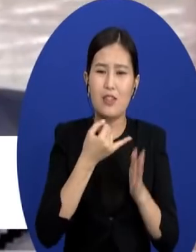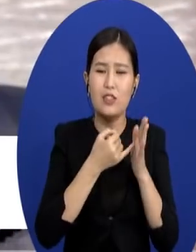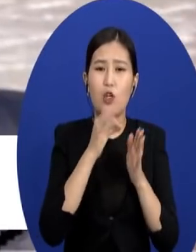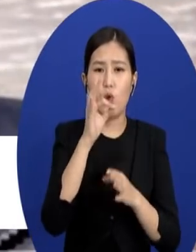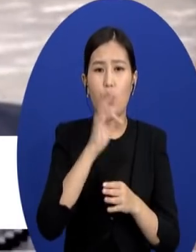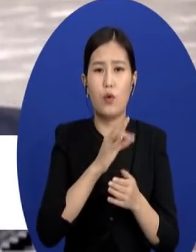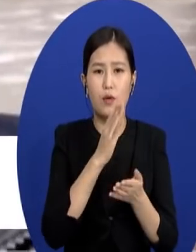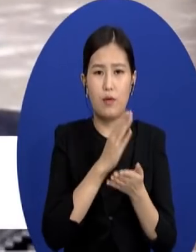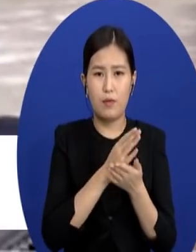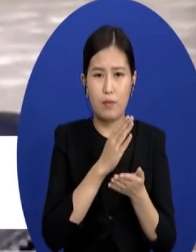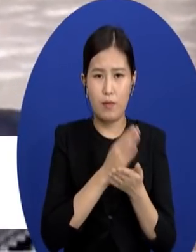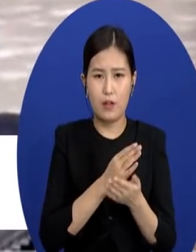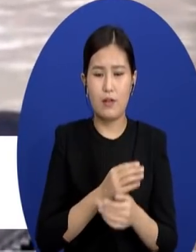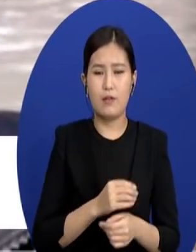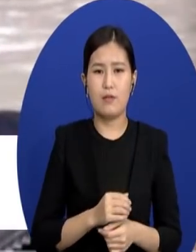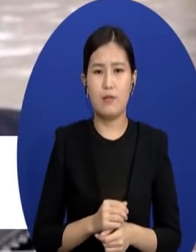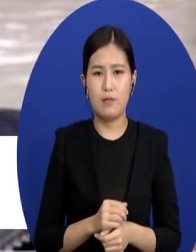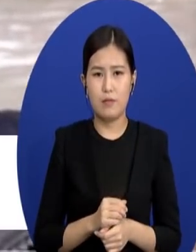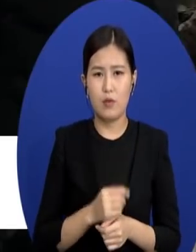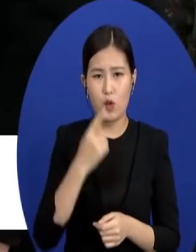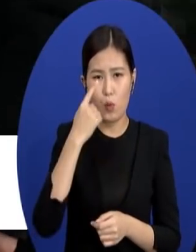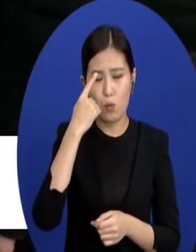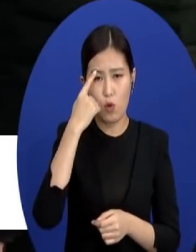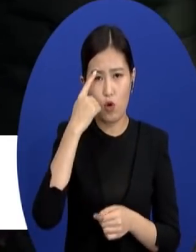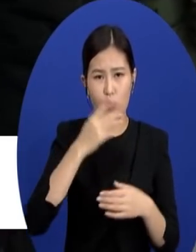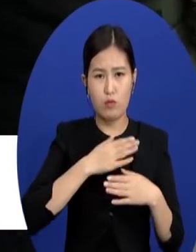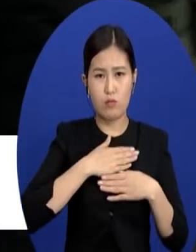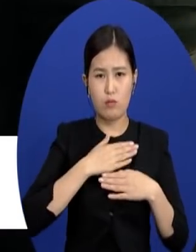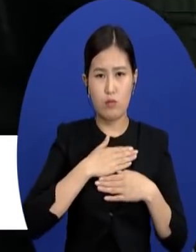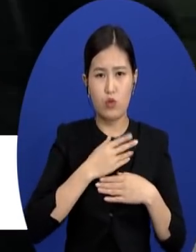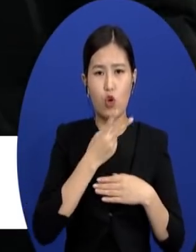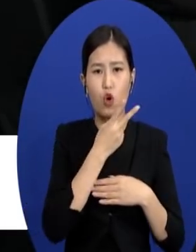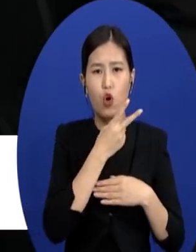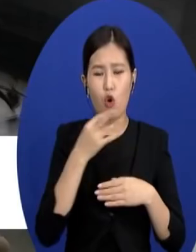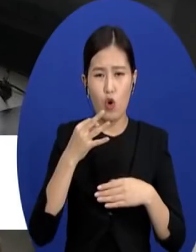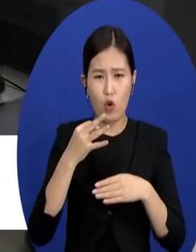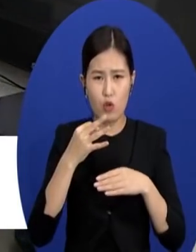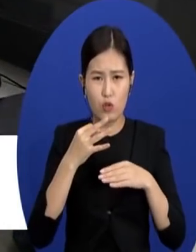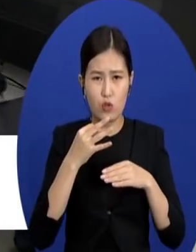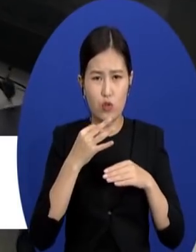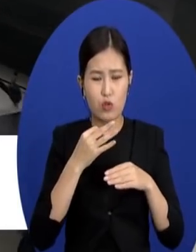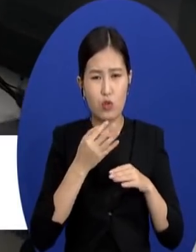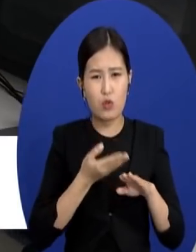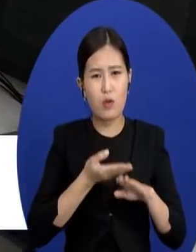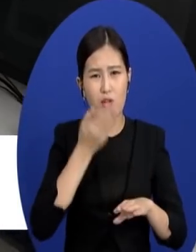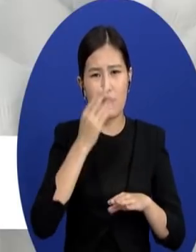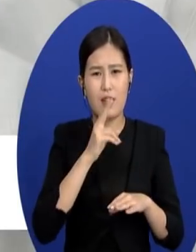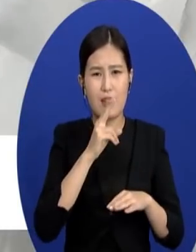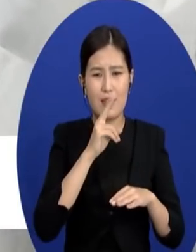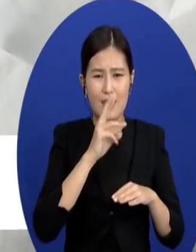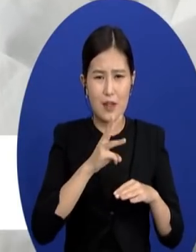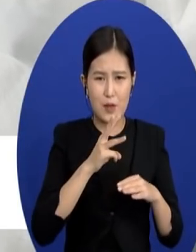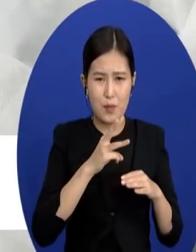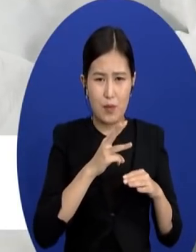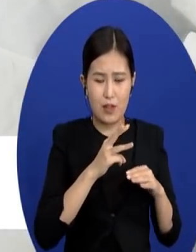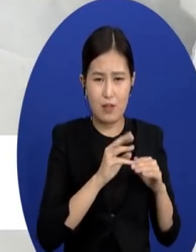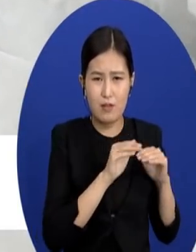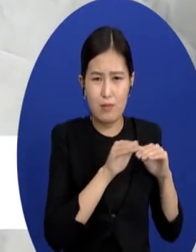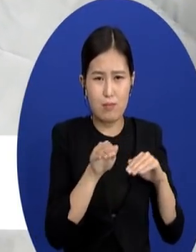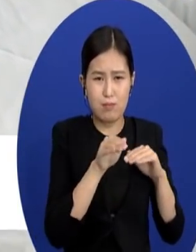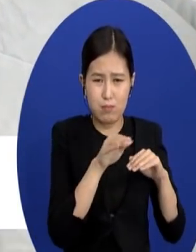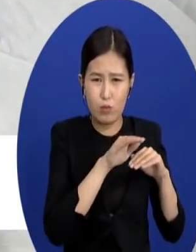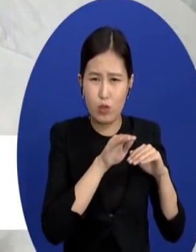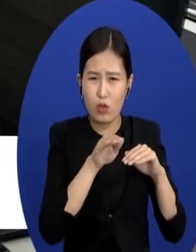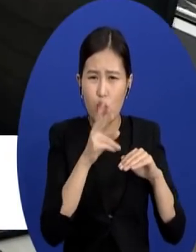энэ устын тээвэрт явж байгаа буюу Монгол талдаа нөгөө 200 гаруй км тээвэрлэлт хийж байгаа жолооч нарыг одоо